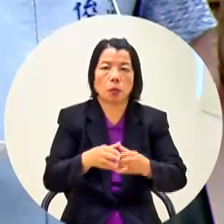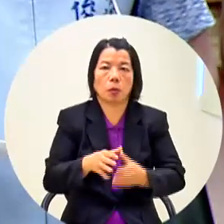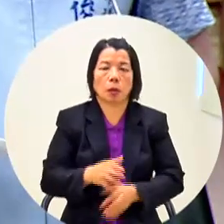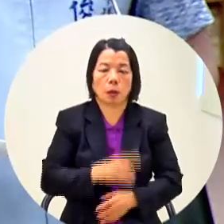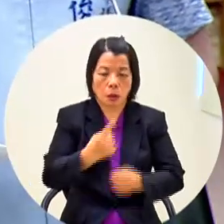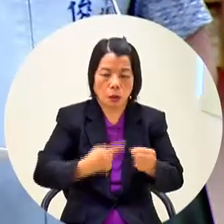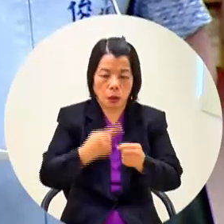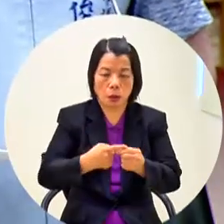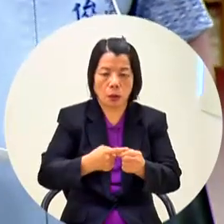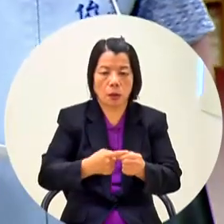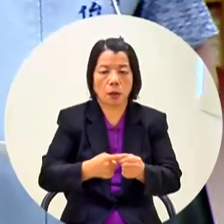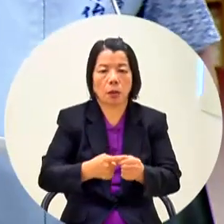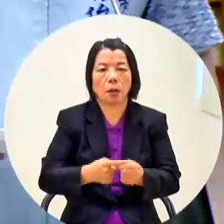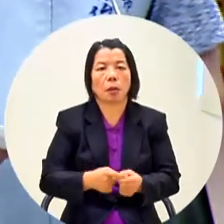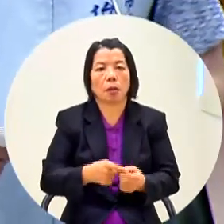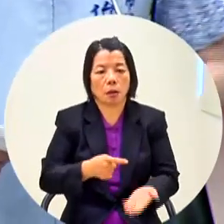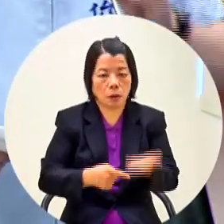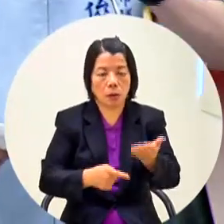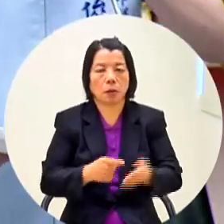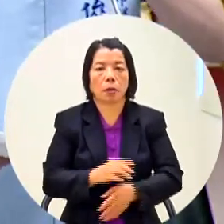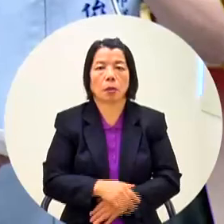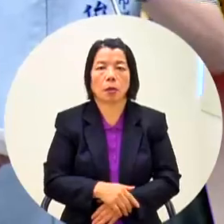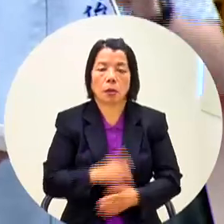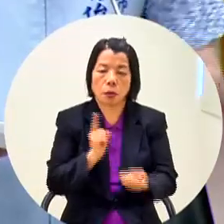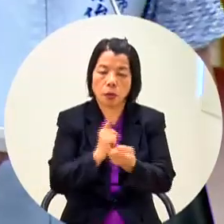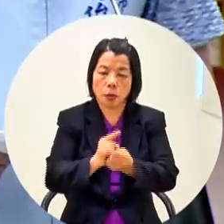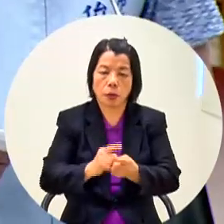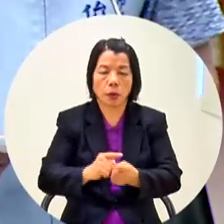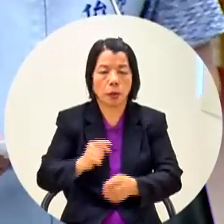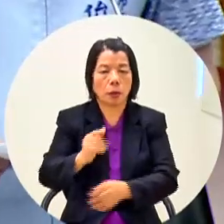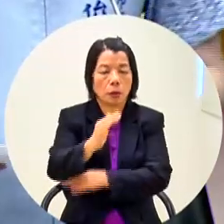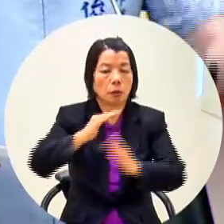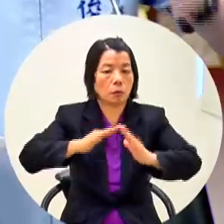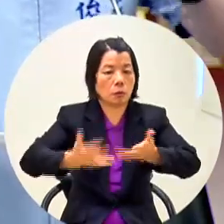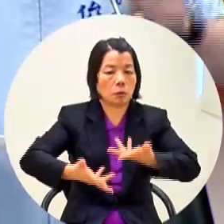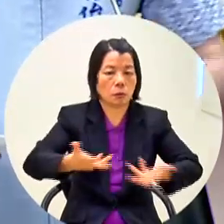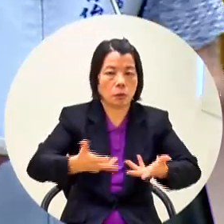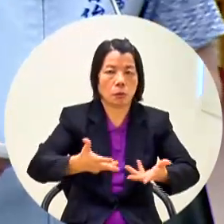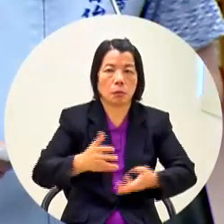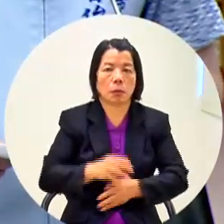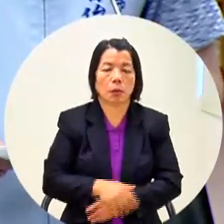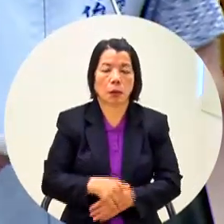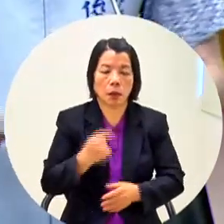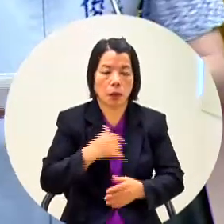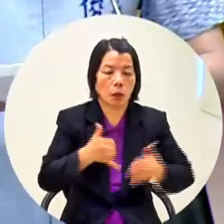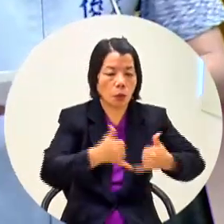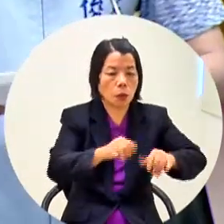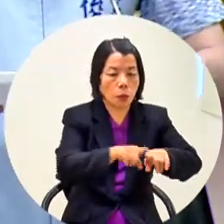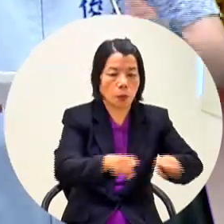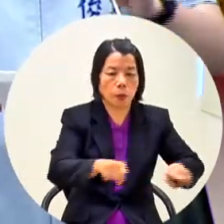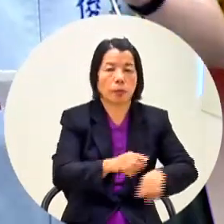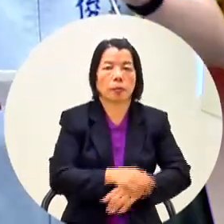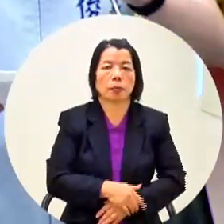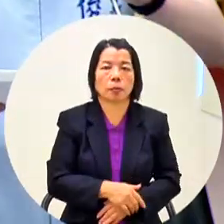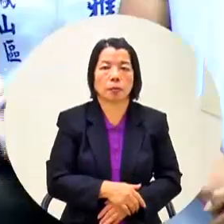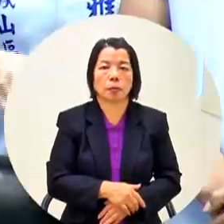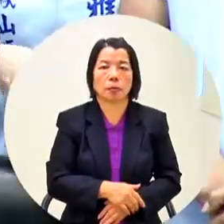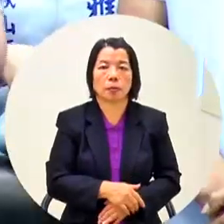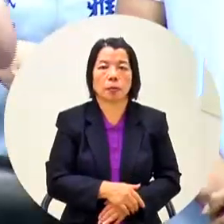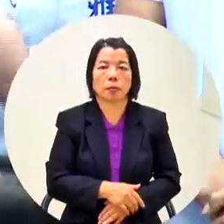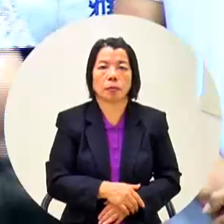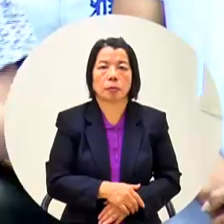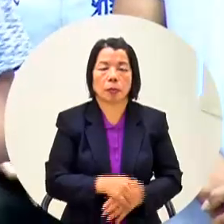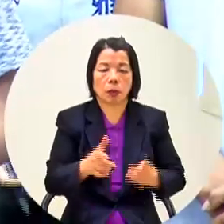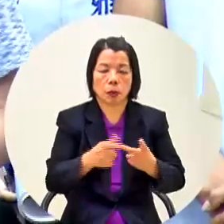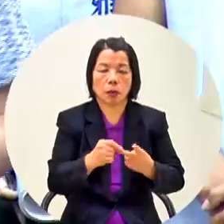来，有真侪那市政政市政政策哦，哦，包括路平啊、路平啊，还是